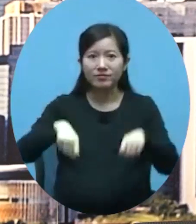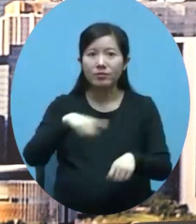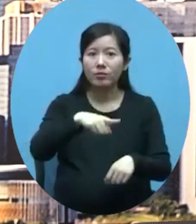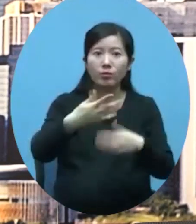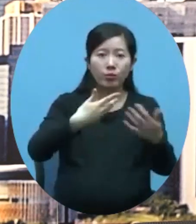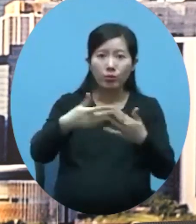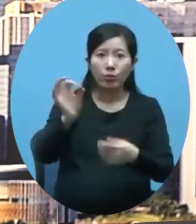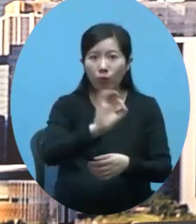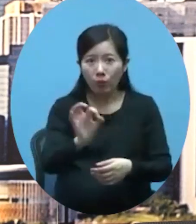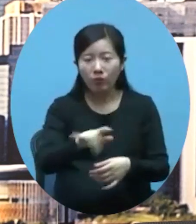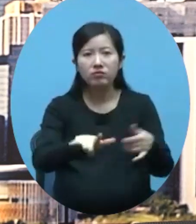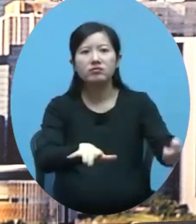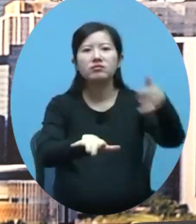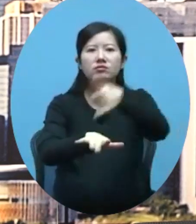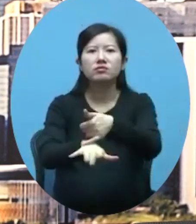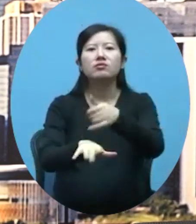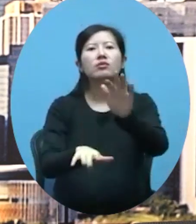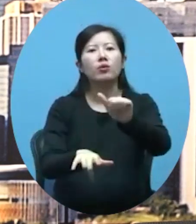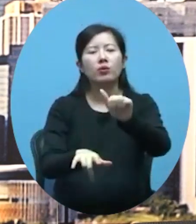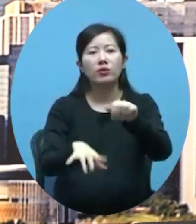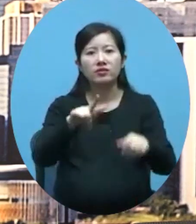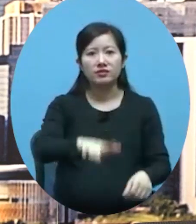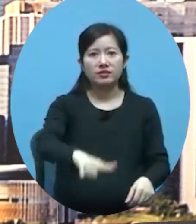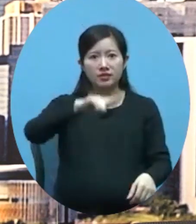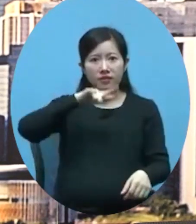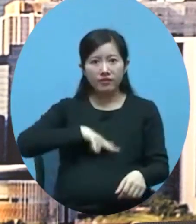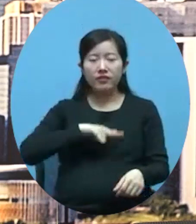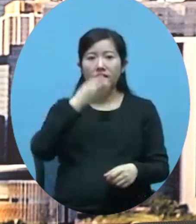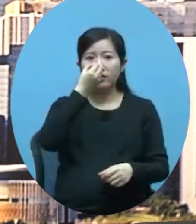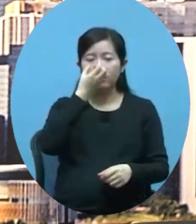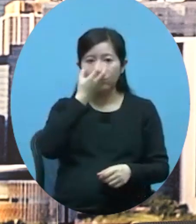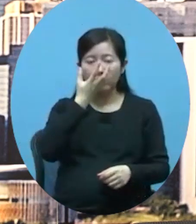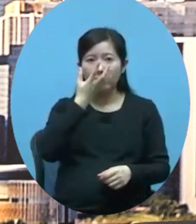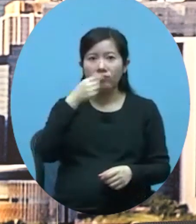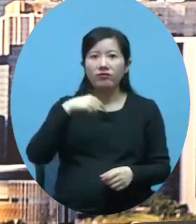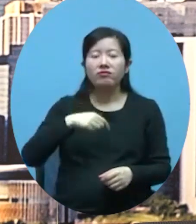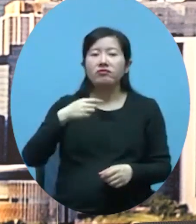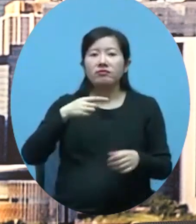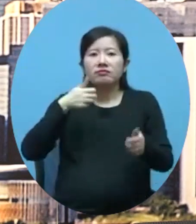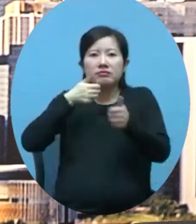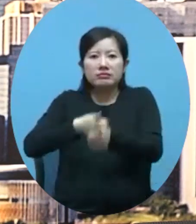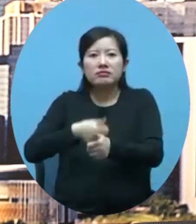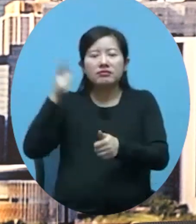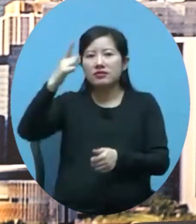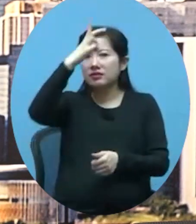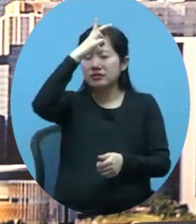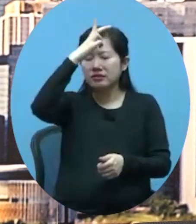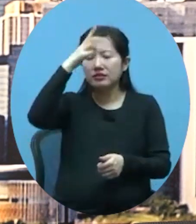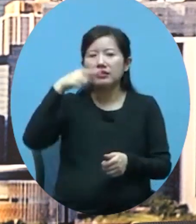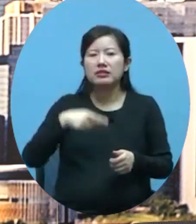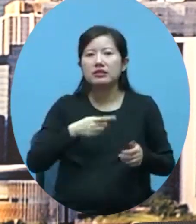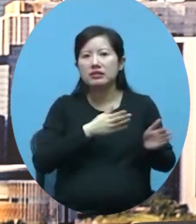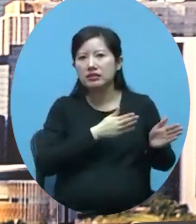能飞机那里那当然回来之后呢我们根据政府在就着这个疫情